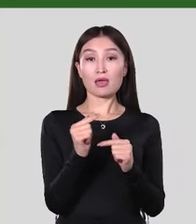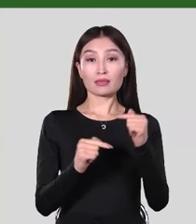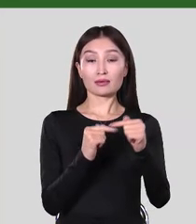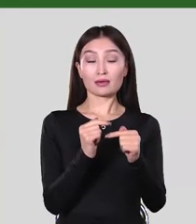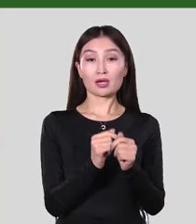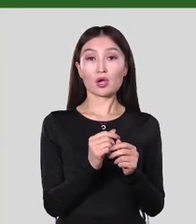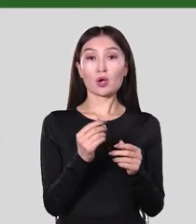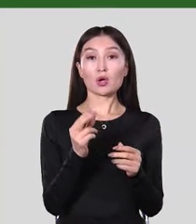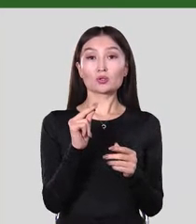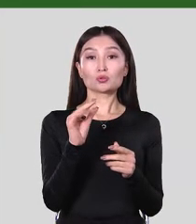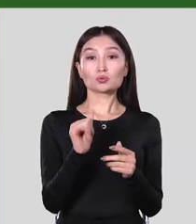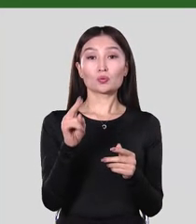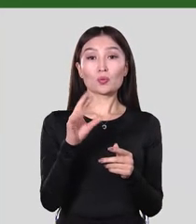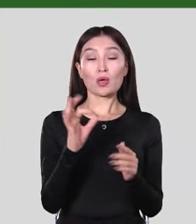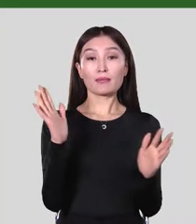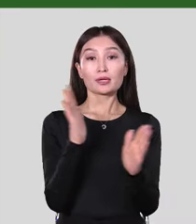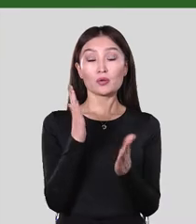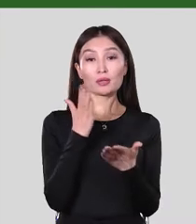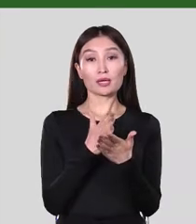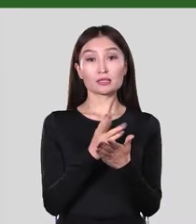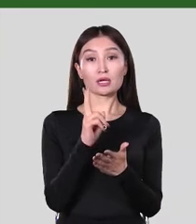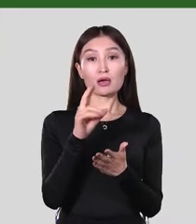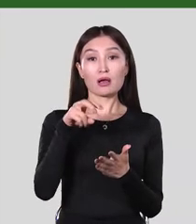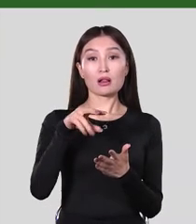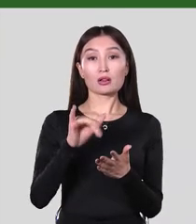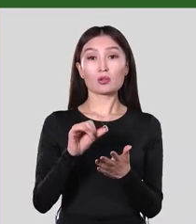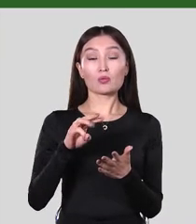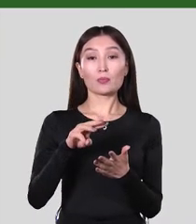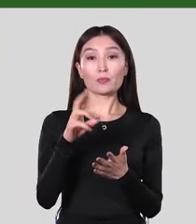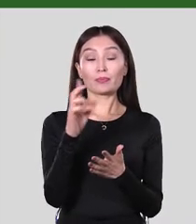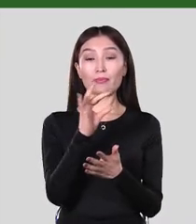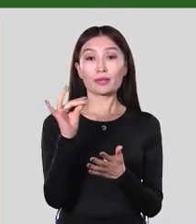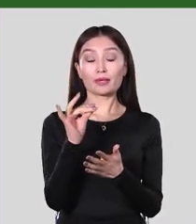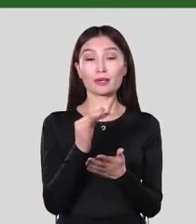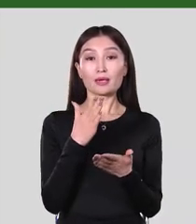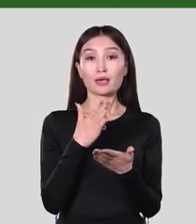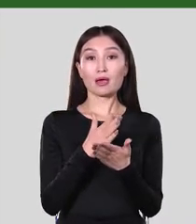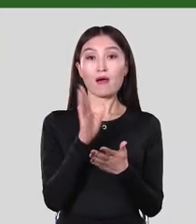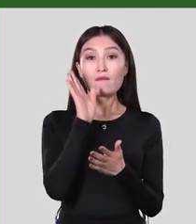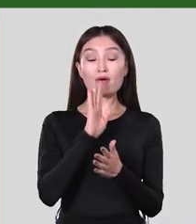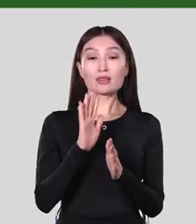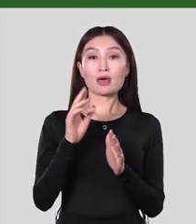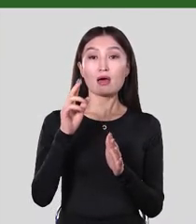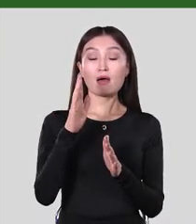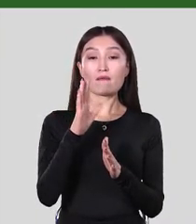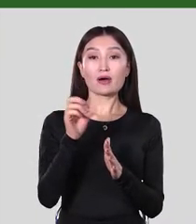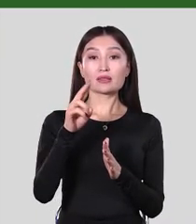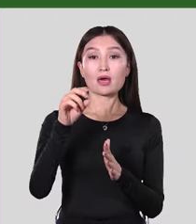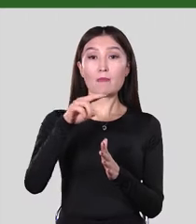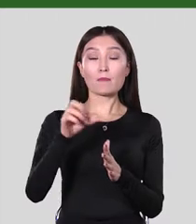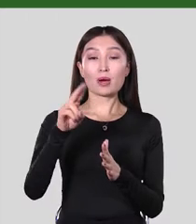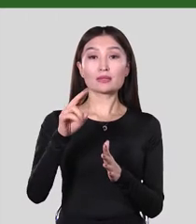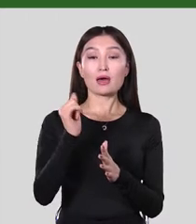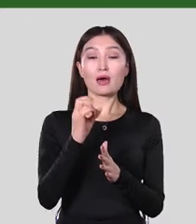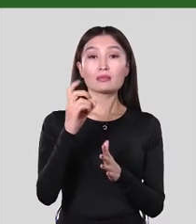чудо природы, находящееся в Колумбии на одном из притоков Ориноко, водопад Анхель,